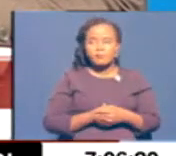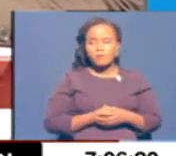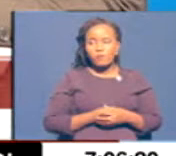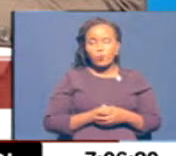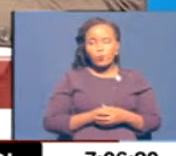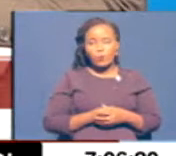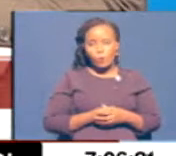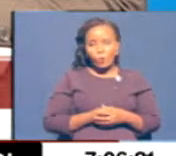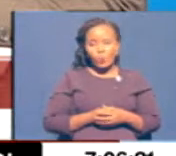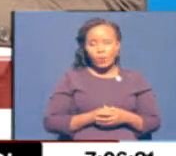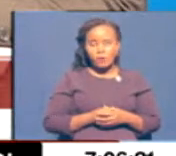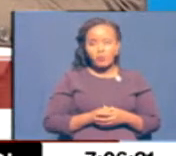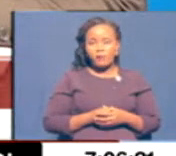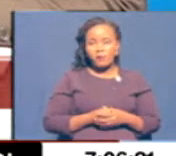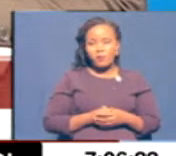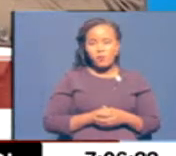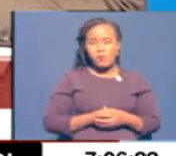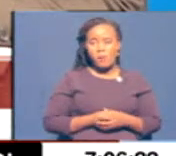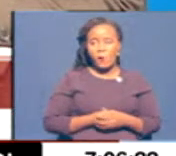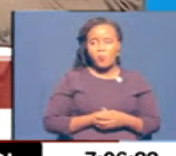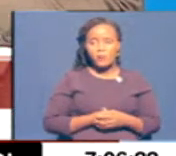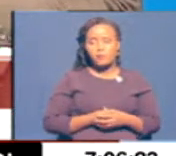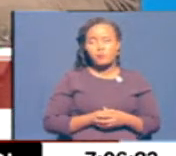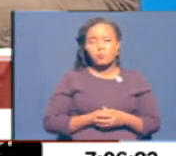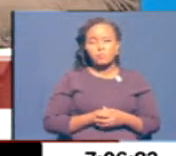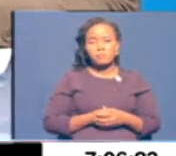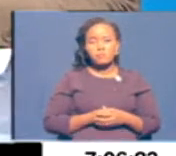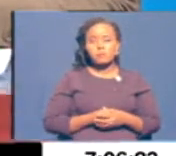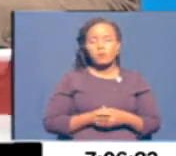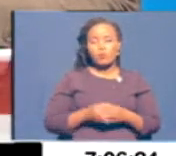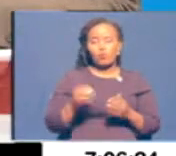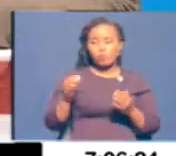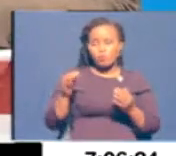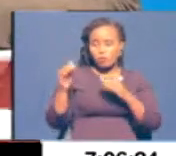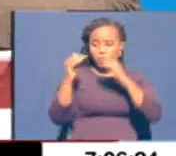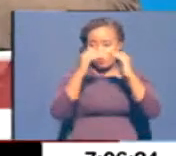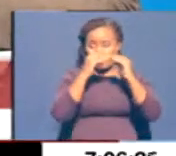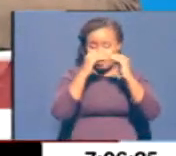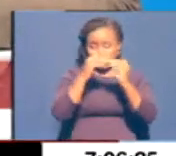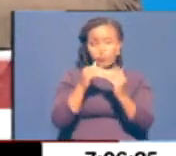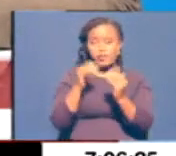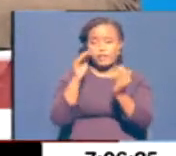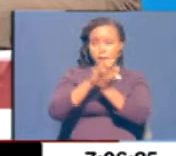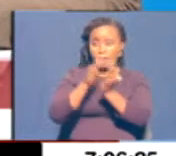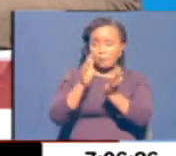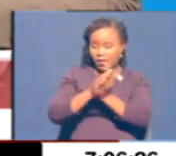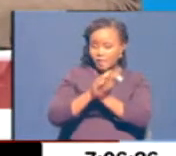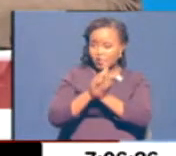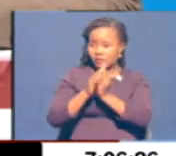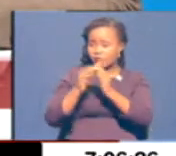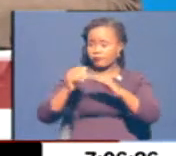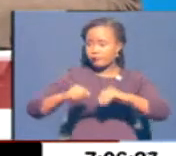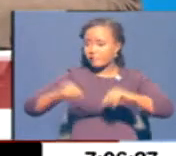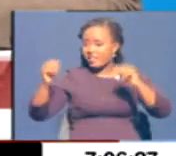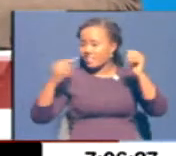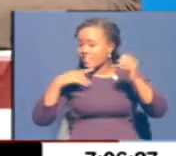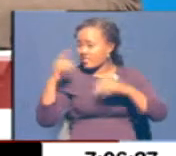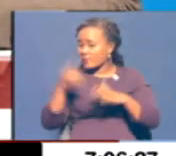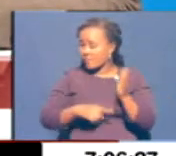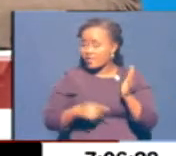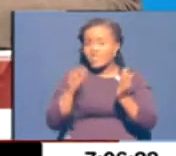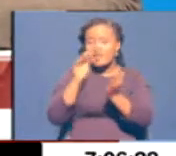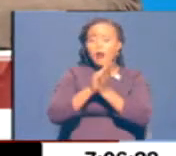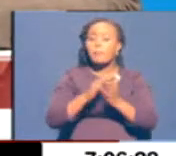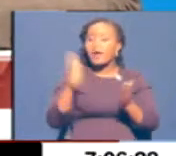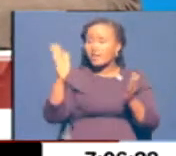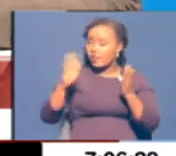mtazamaji, tuangazie swali lingine ambapo mkurugenzi mkuu wa benki ya Equity Gerald Waroi amesema benki hiyo haijawahi kuwa na uhusiano